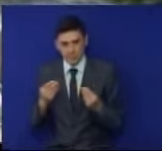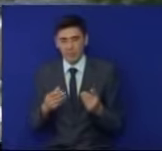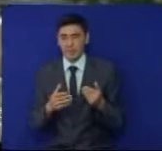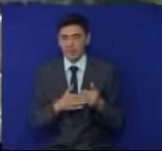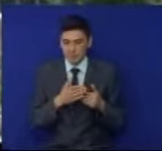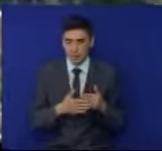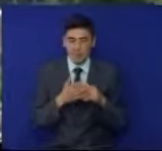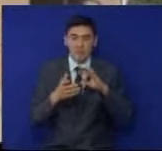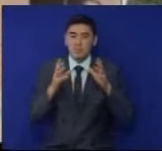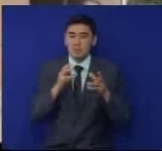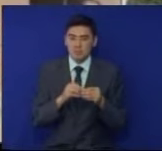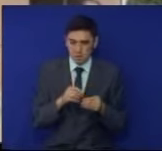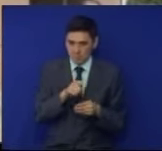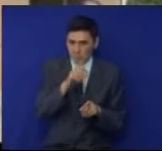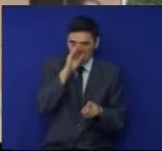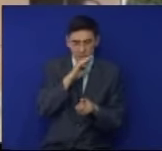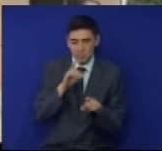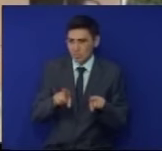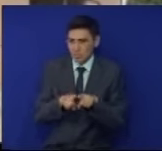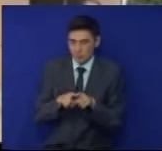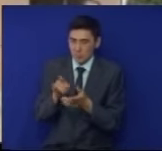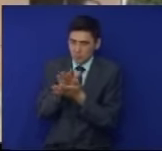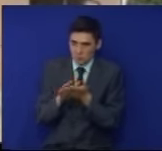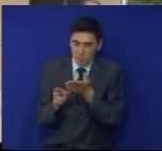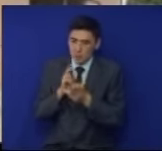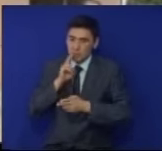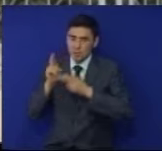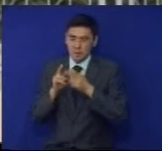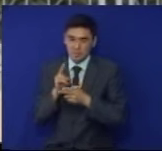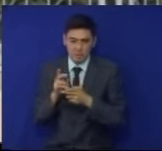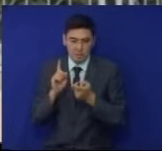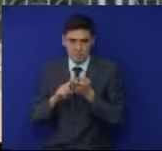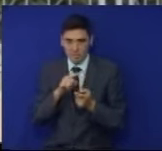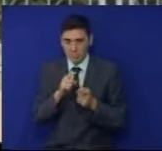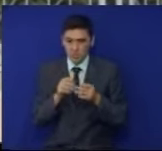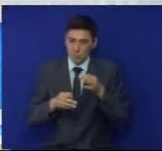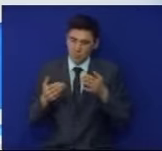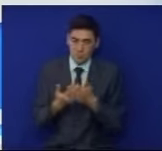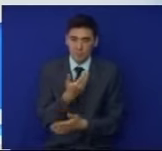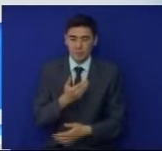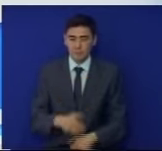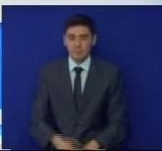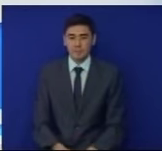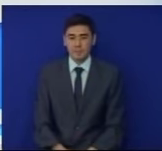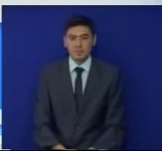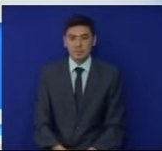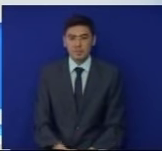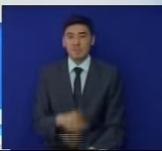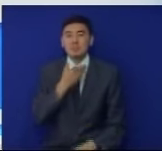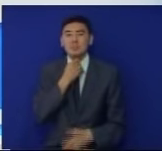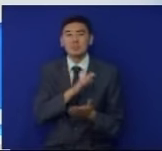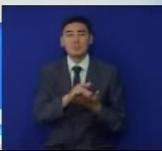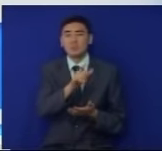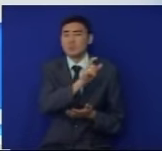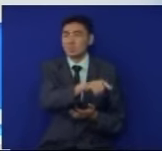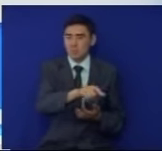намерении подать апелляцию, чтобы добиться пересмотрения дела. Сауле Байгалиева, Ильжан Макзумов, телеканал «Семей». Семичанам рассказали,